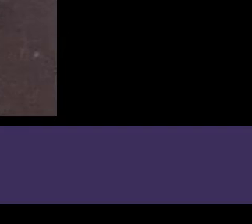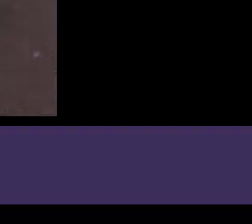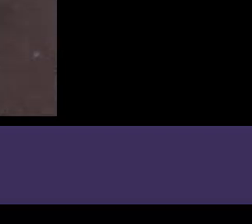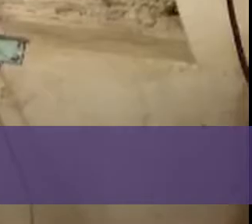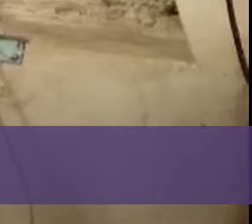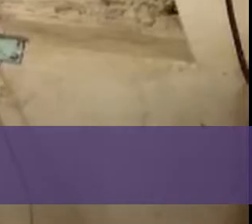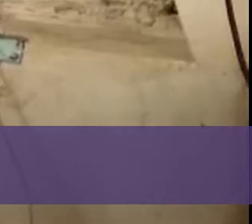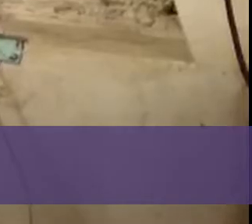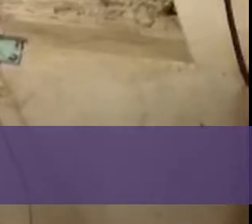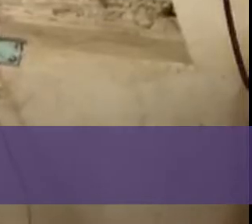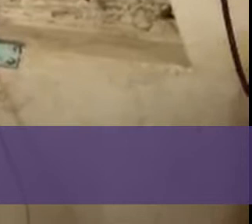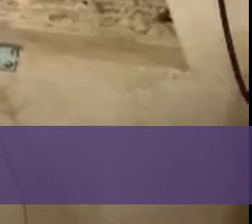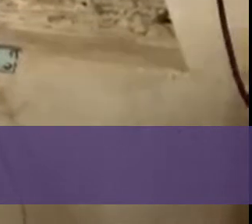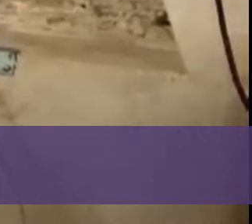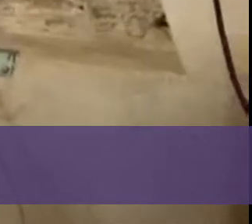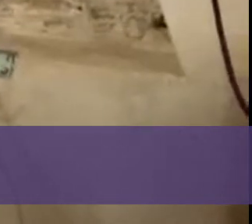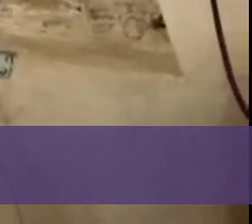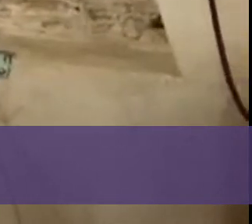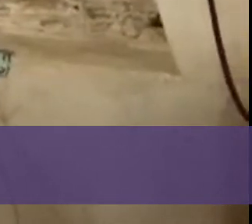mètres de long,